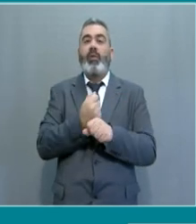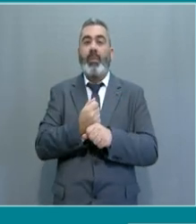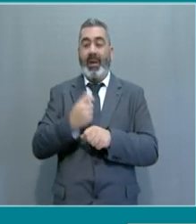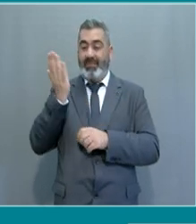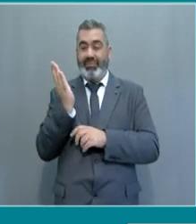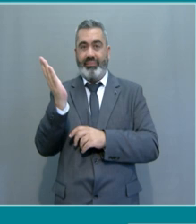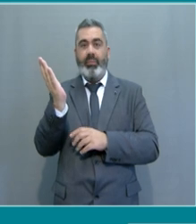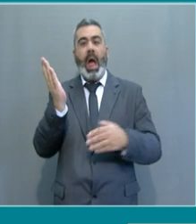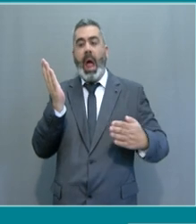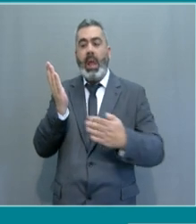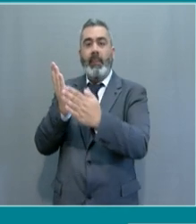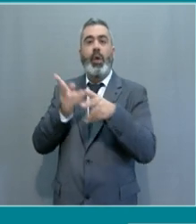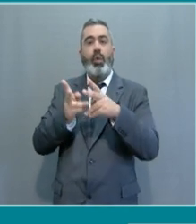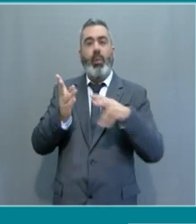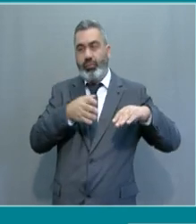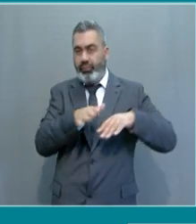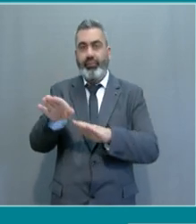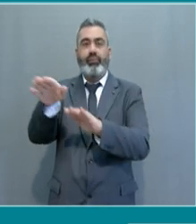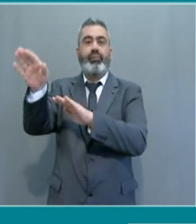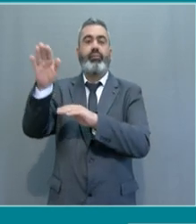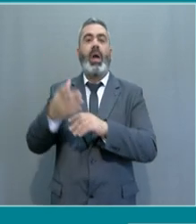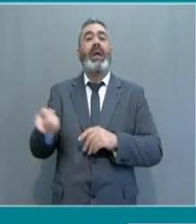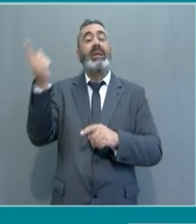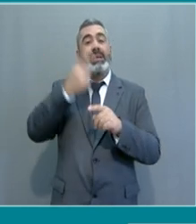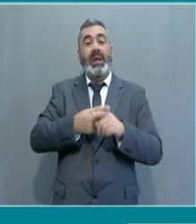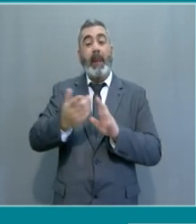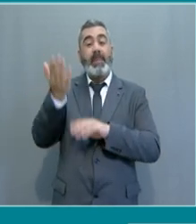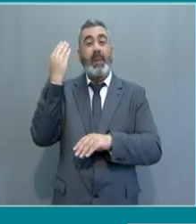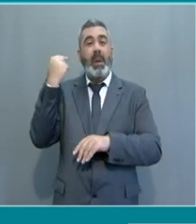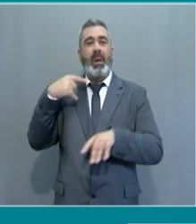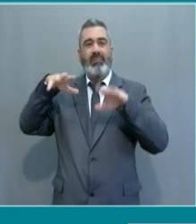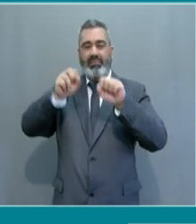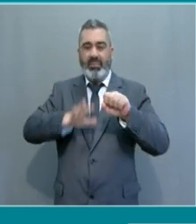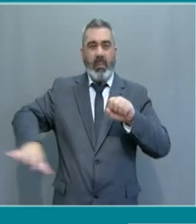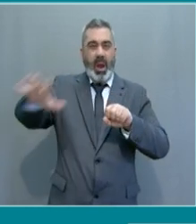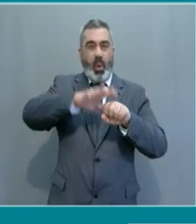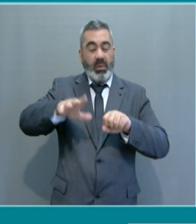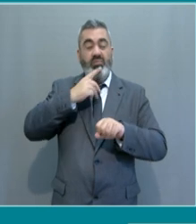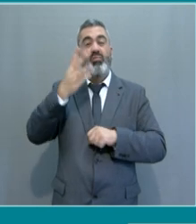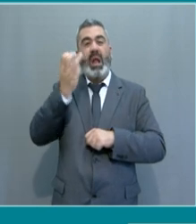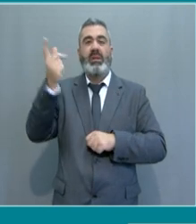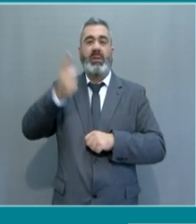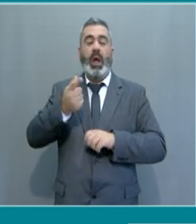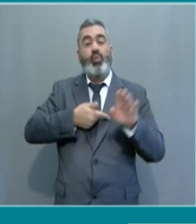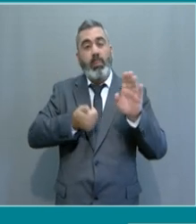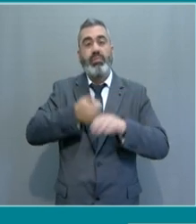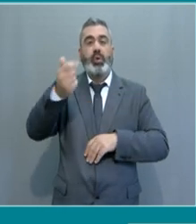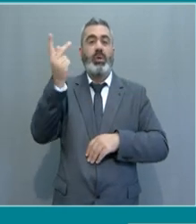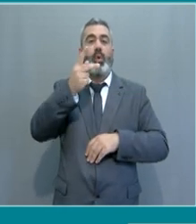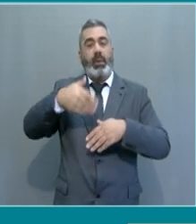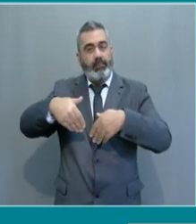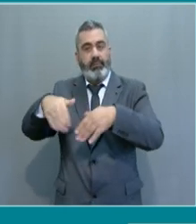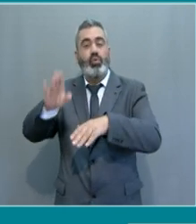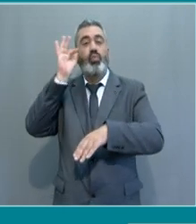αλλά και με την απόδοση του 1/3 περίπου της αρχικά δεσμευτής έκτασης στην κοινωνία για